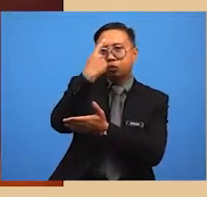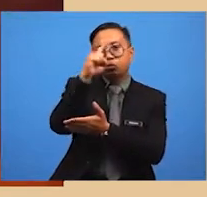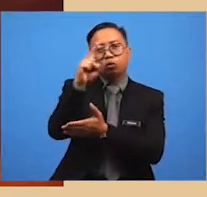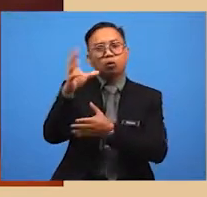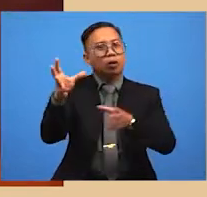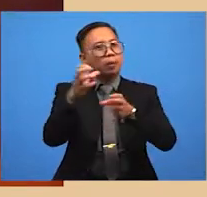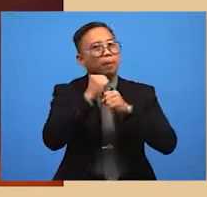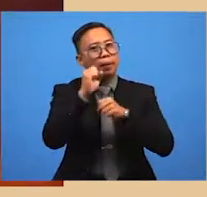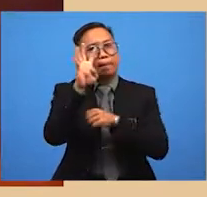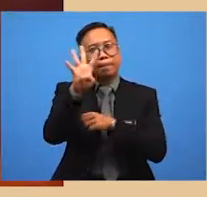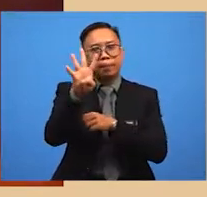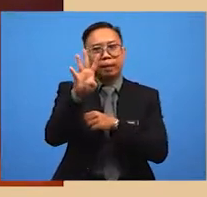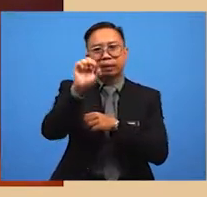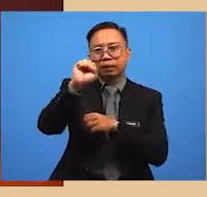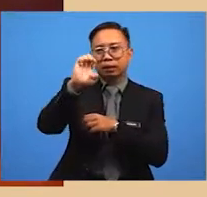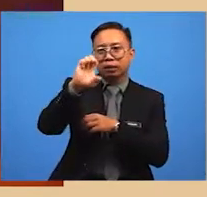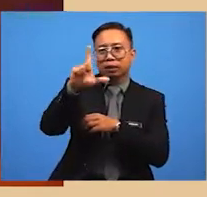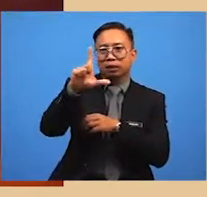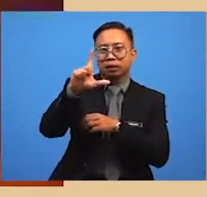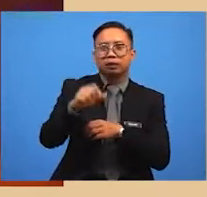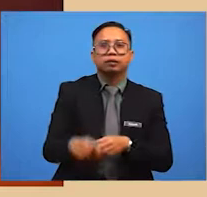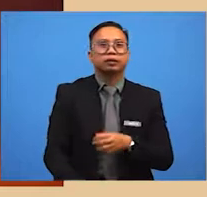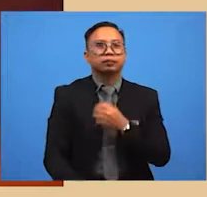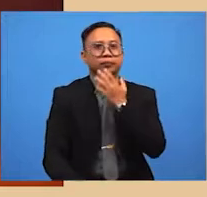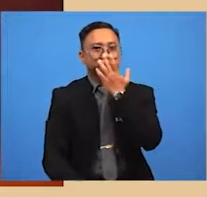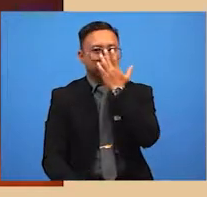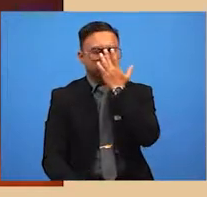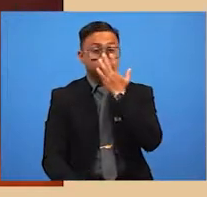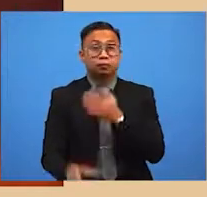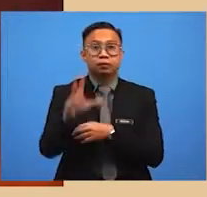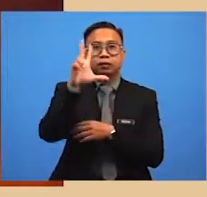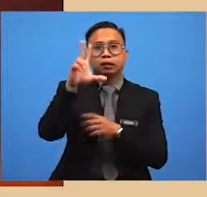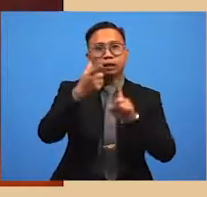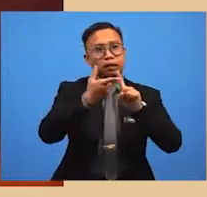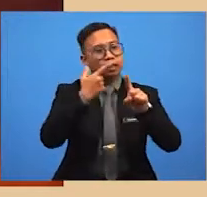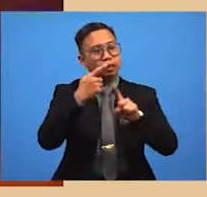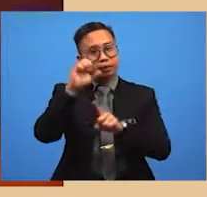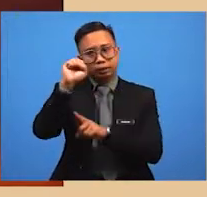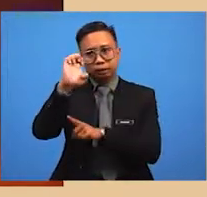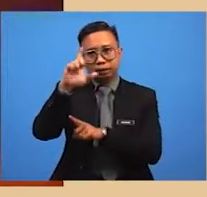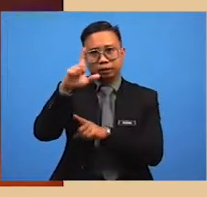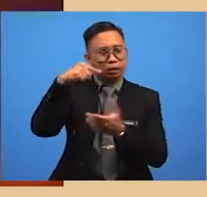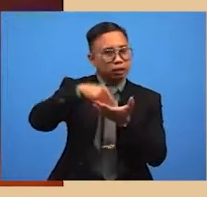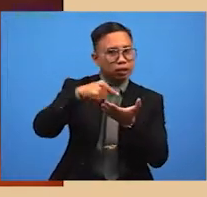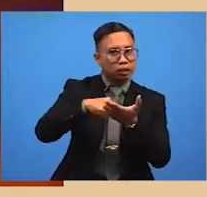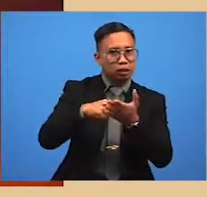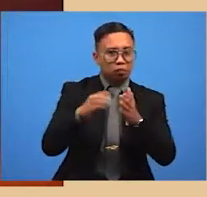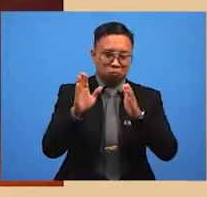menghasilkan 4 sel yang haploid. 3 daripada sel ini akan